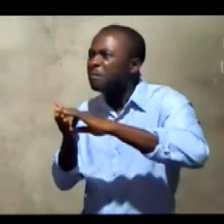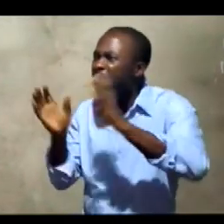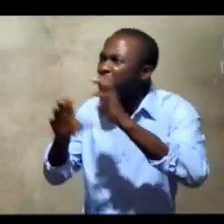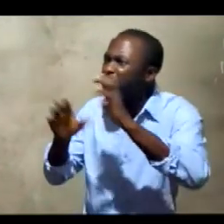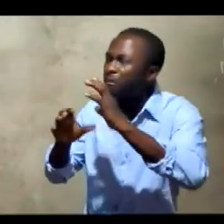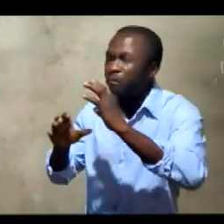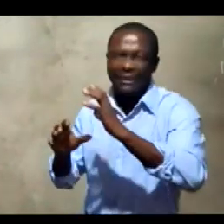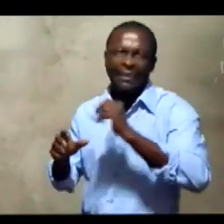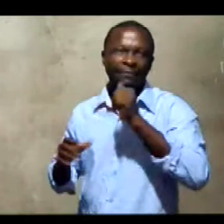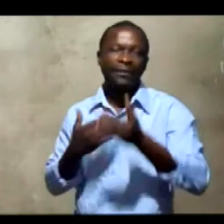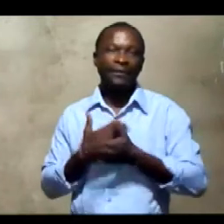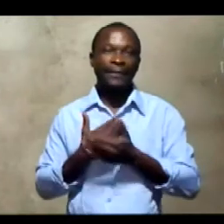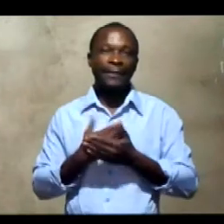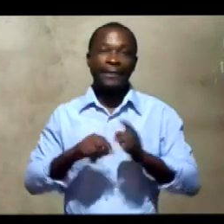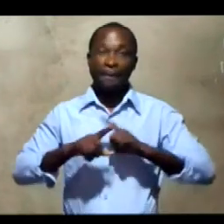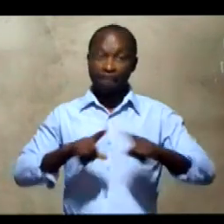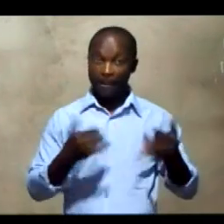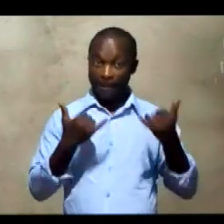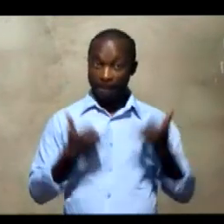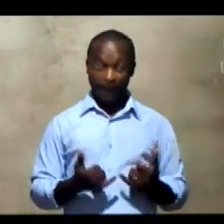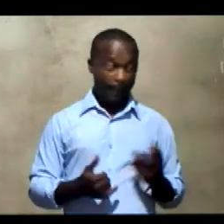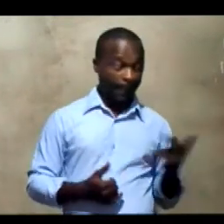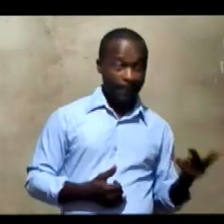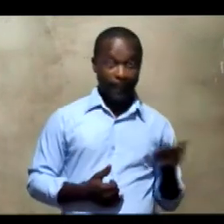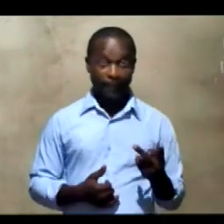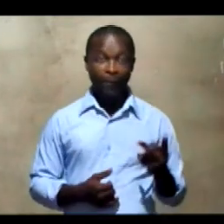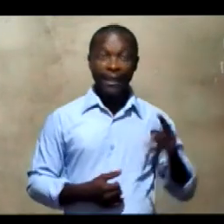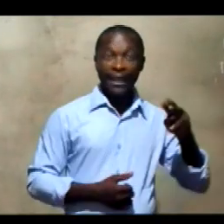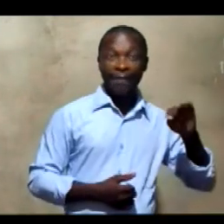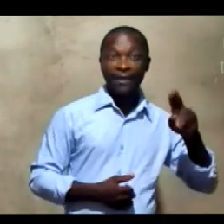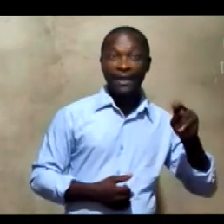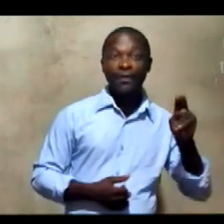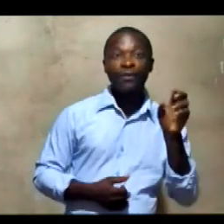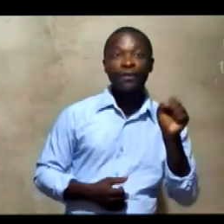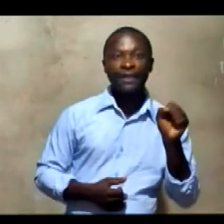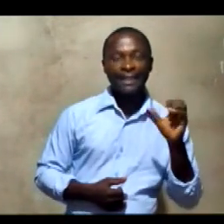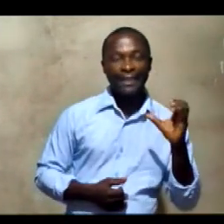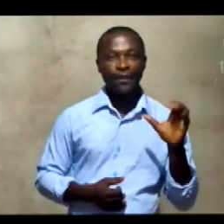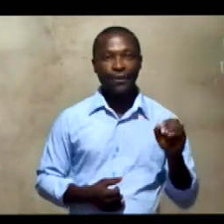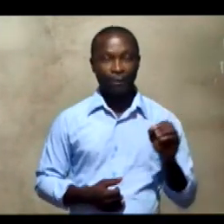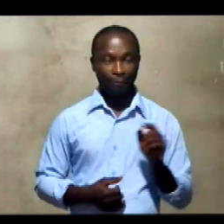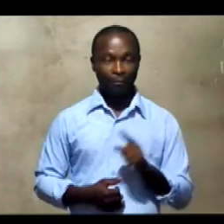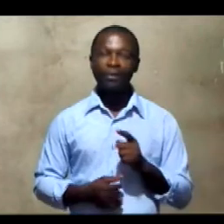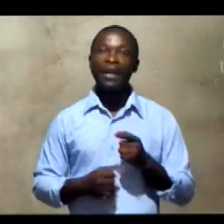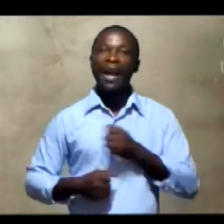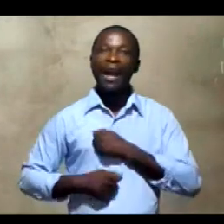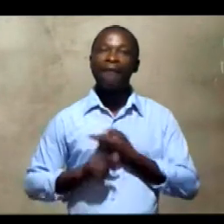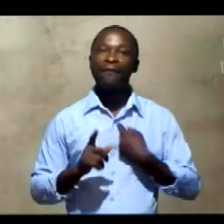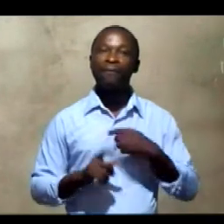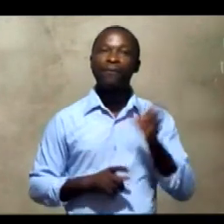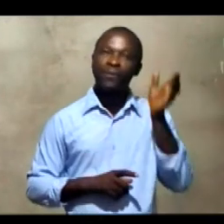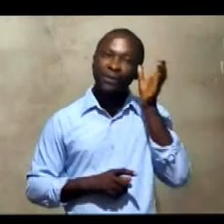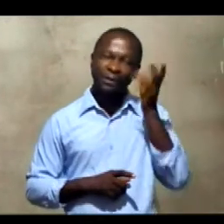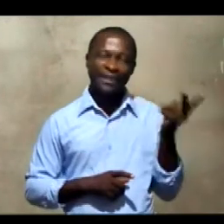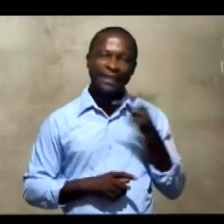a malheureusement un changement de stratégie au niveau des ADF. Ils ont choisi d'attaquer les populations à l'intérieur même de la ville de Béni.